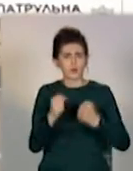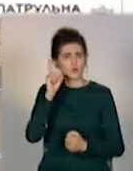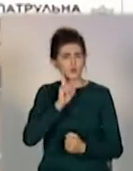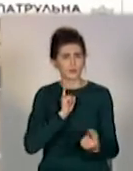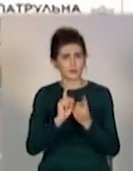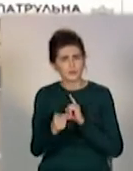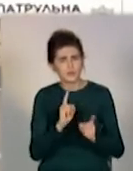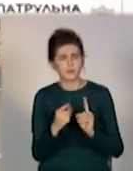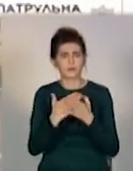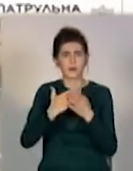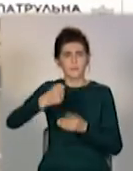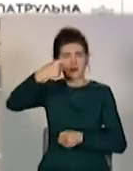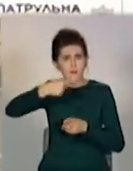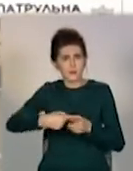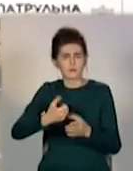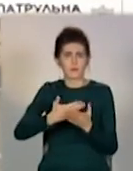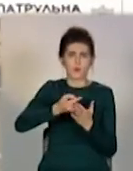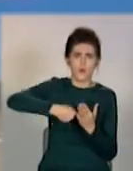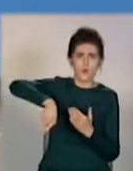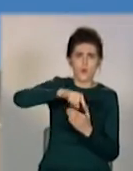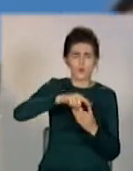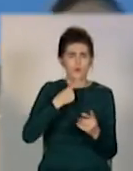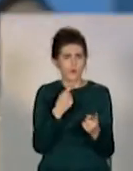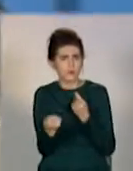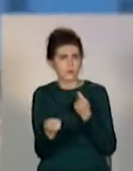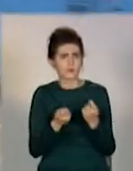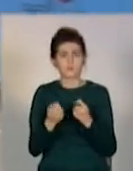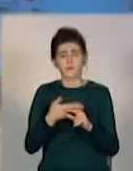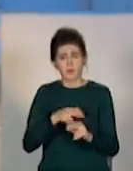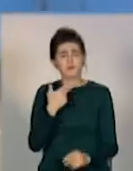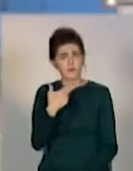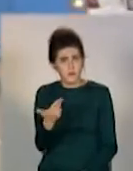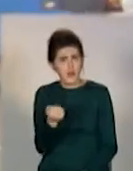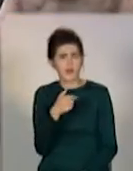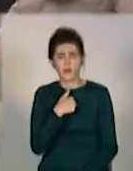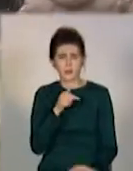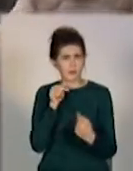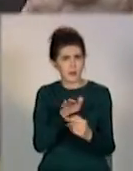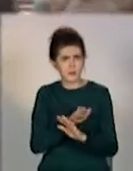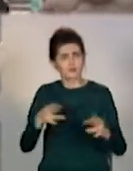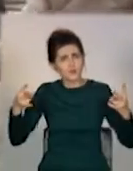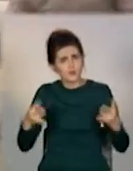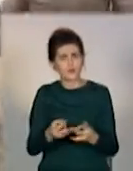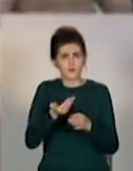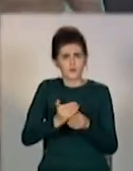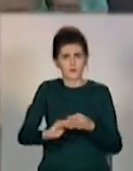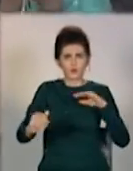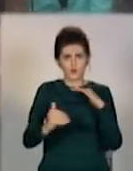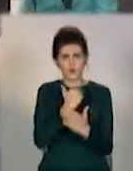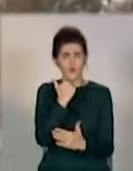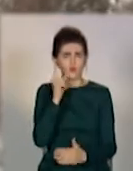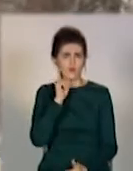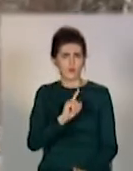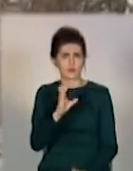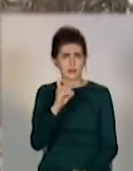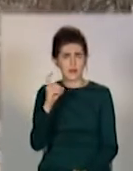та робить його максимум безпечнішим. Посадовці не проти того, щоб фахівці створили для Краматорська нову схему дорожнього руху.